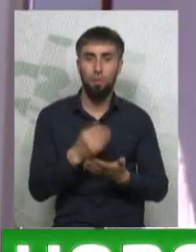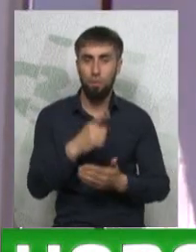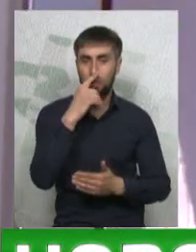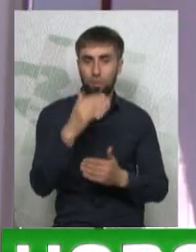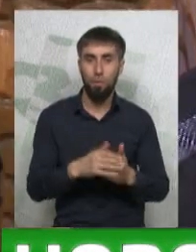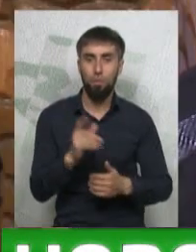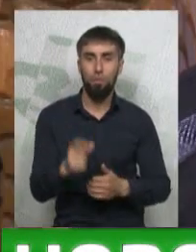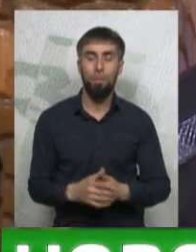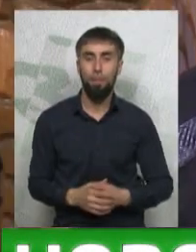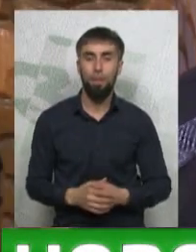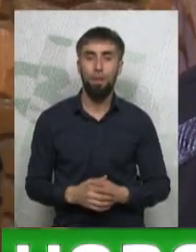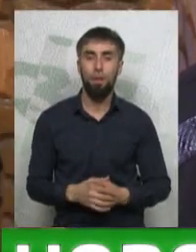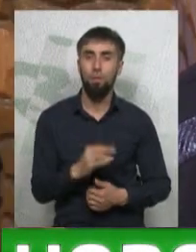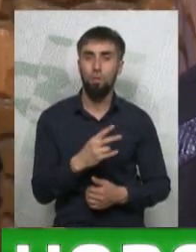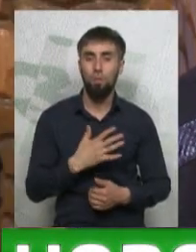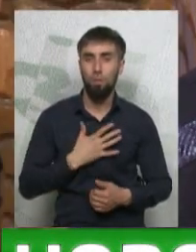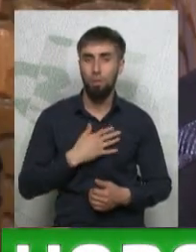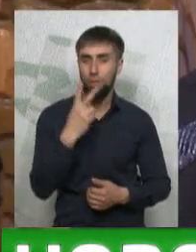близкому человеку.